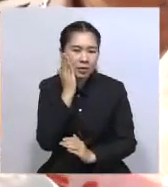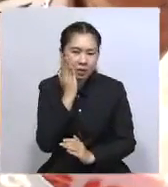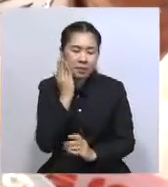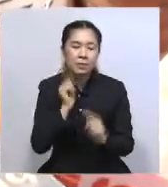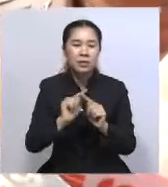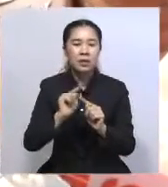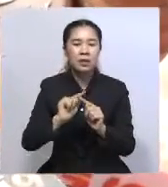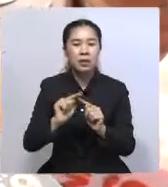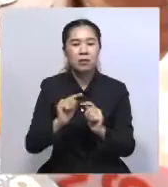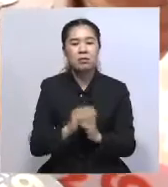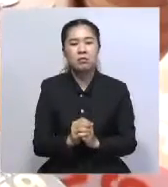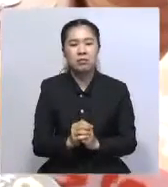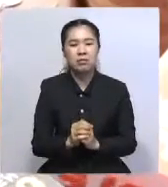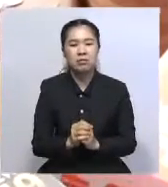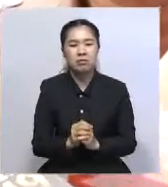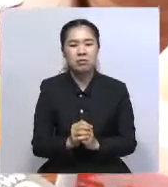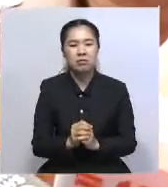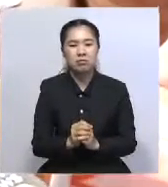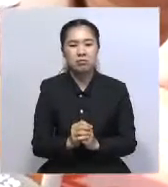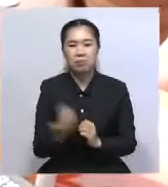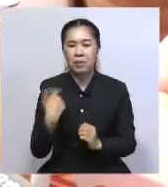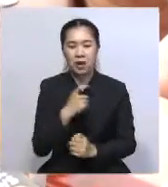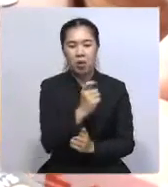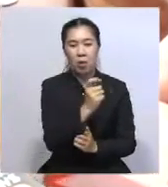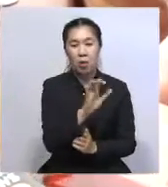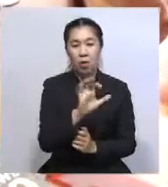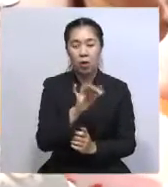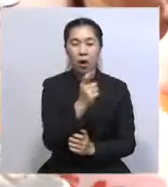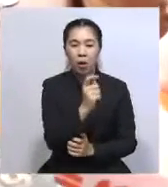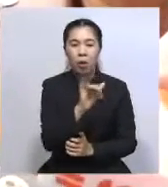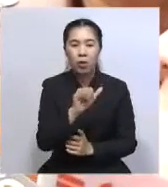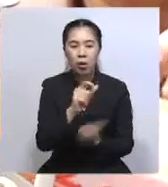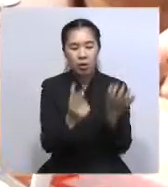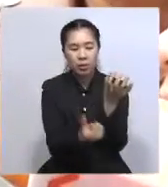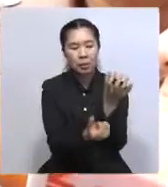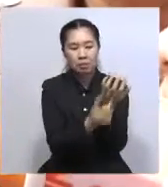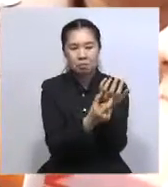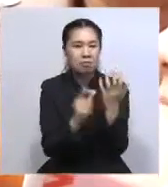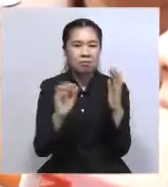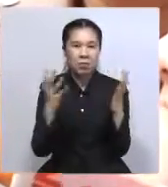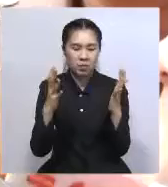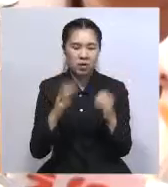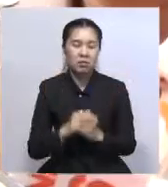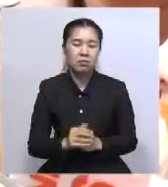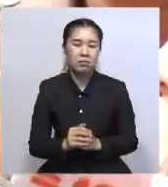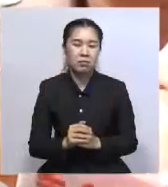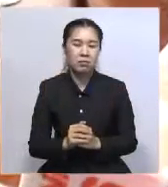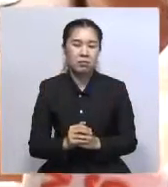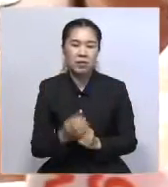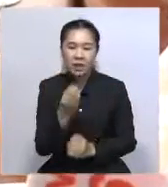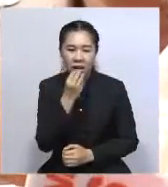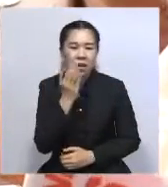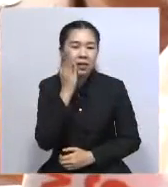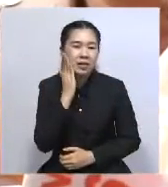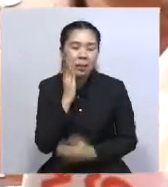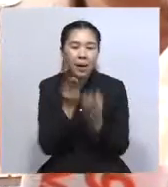าหารเสริมนะครับสิ่งที่บริโภคนั้นไม่มีเครื่องหมายอย.ก็คือไม่ได้มาตรฐานแล้วก็อาหารเครื่องสำอางก็ไม่มี